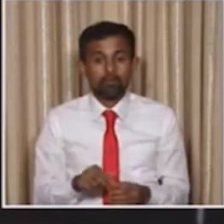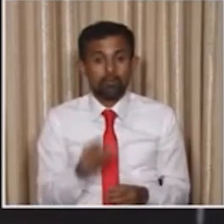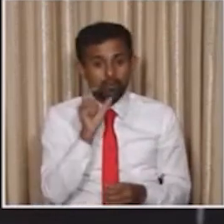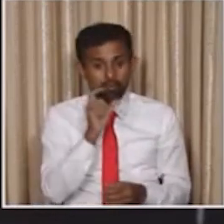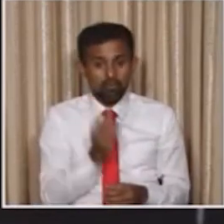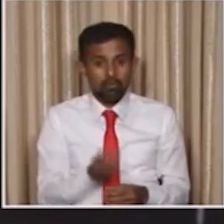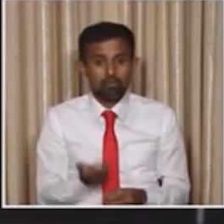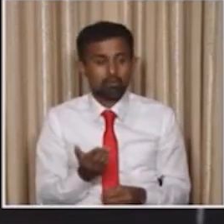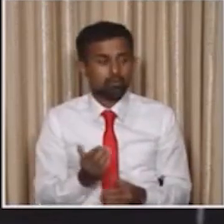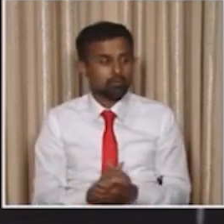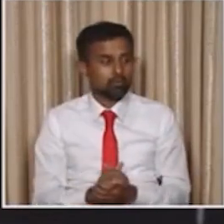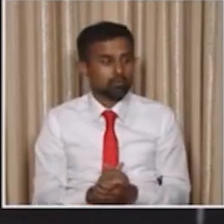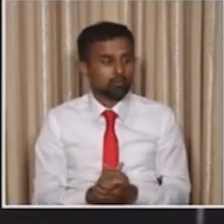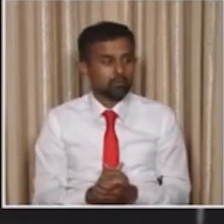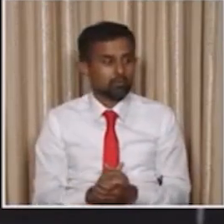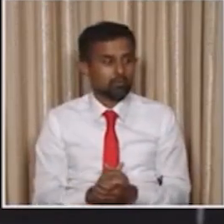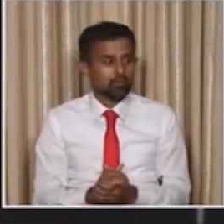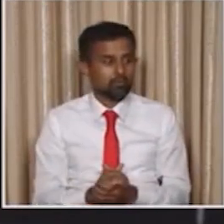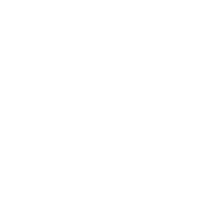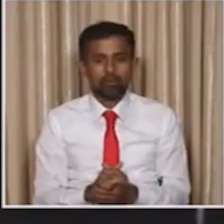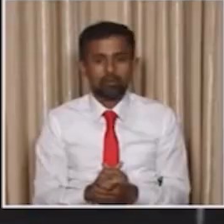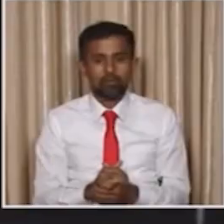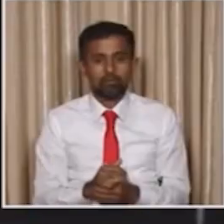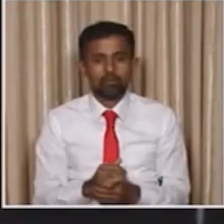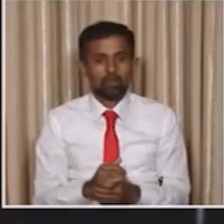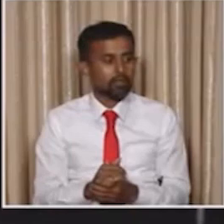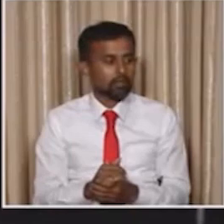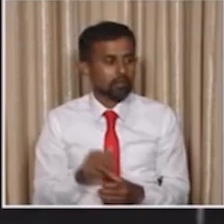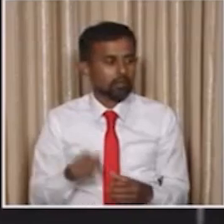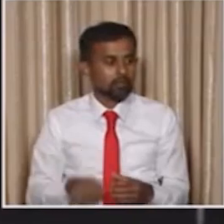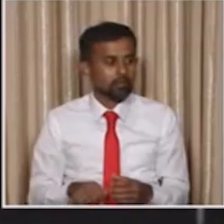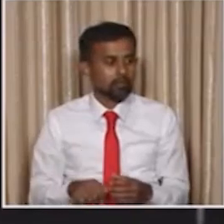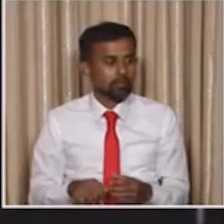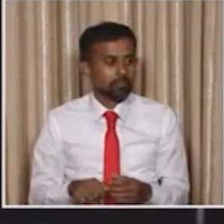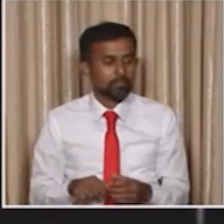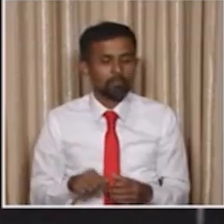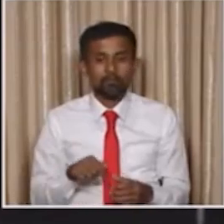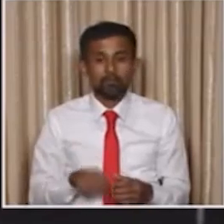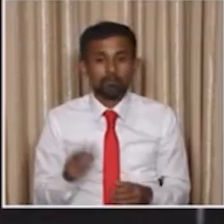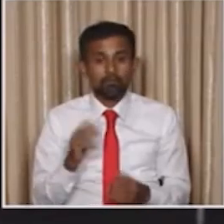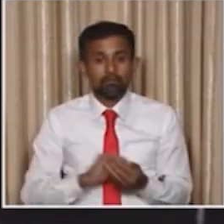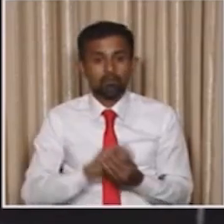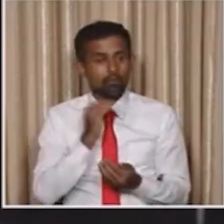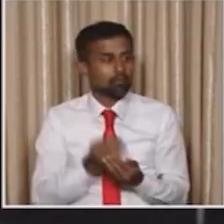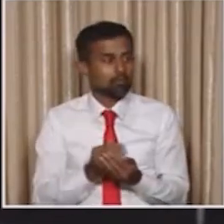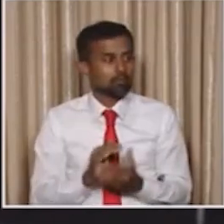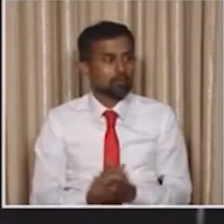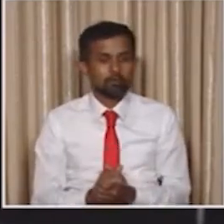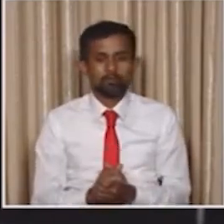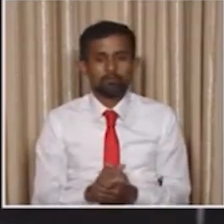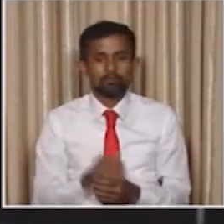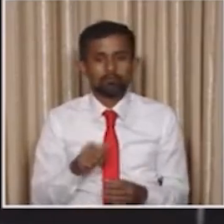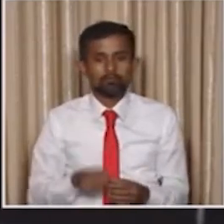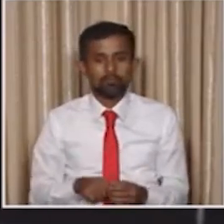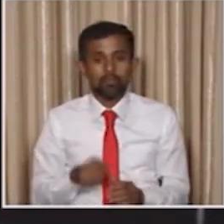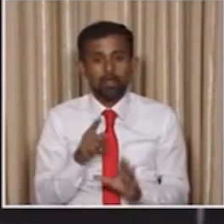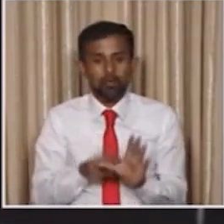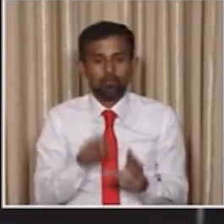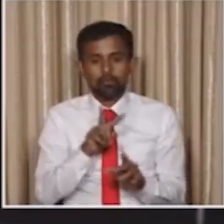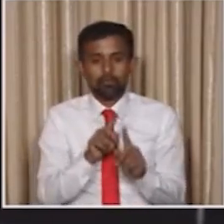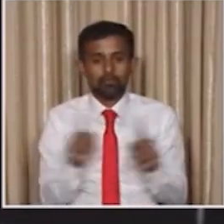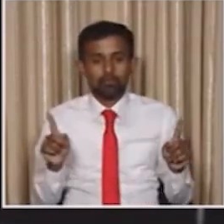යොමු කරමින් නියෝජ්‍ය කතානායකතුමනි විශේෂයෙන් ජනාධිපති අරමුදල සුවිශේෂ කාර්යභාරයක් මේ අවුරුදු දෙක